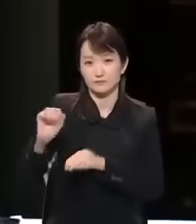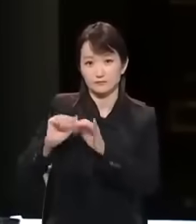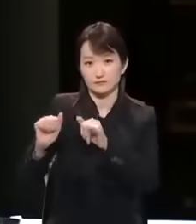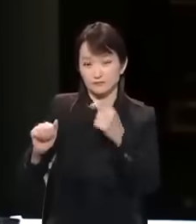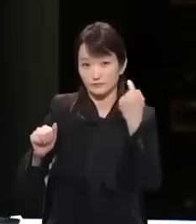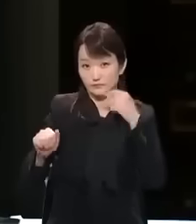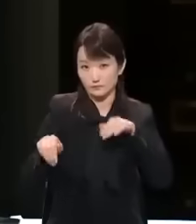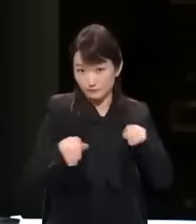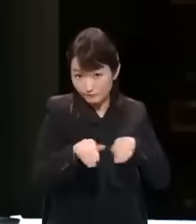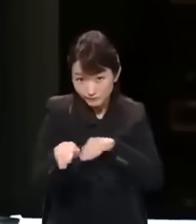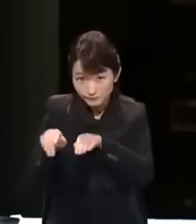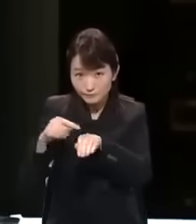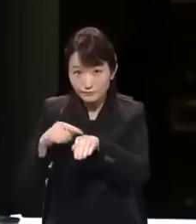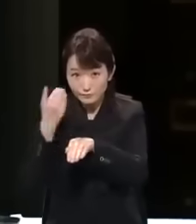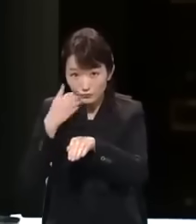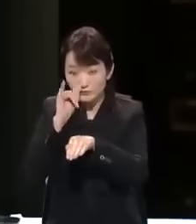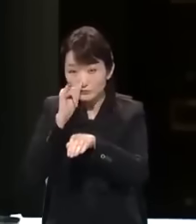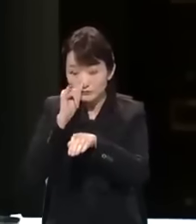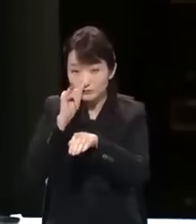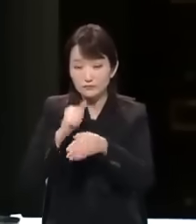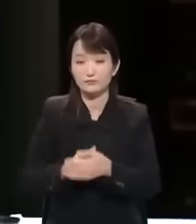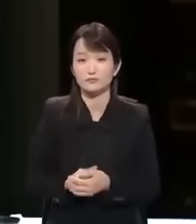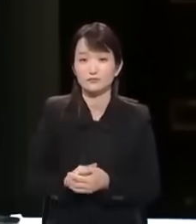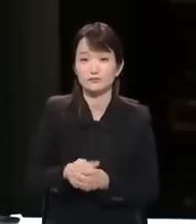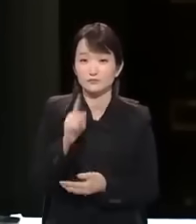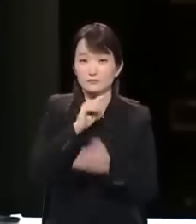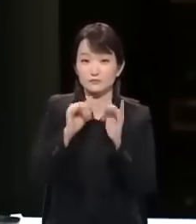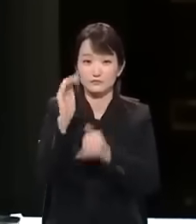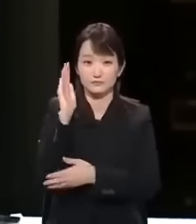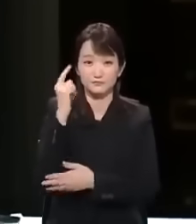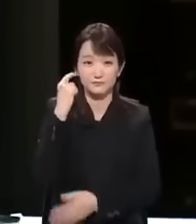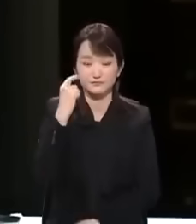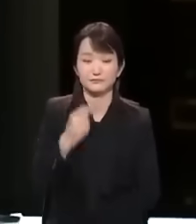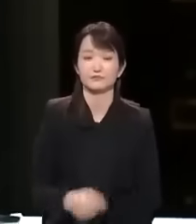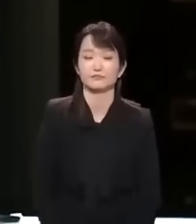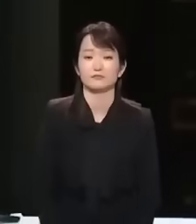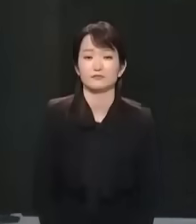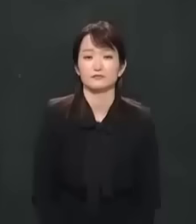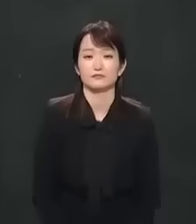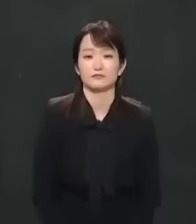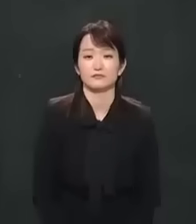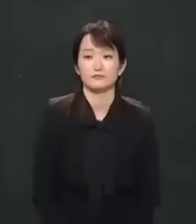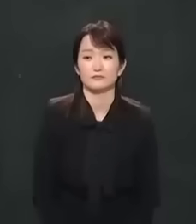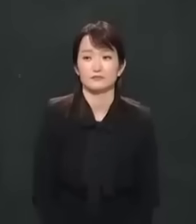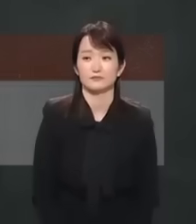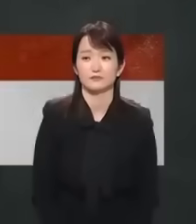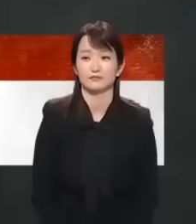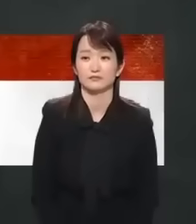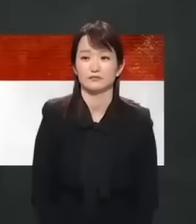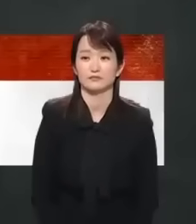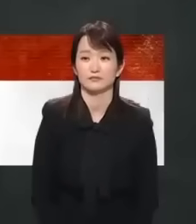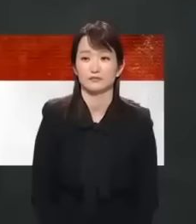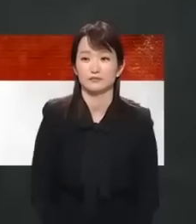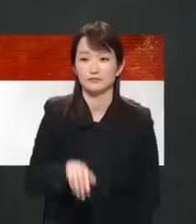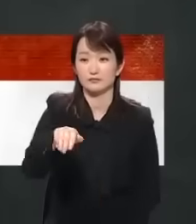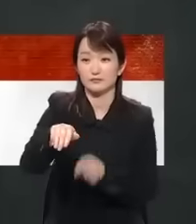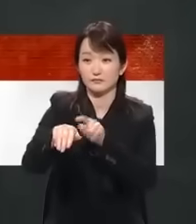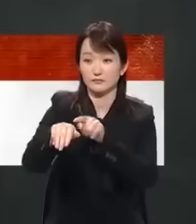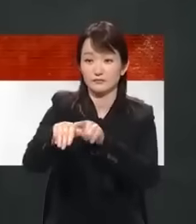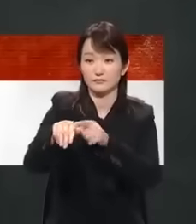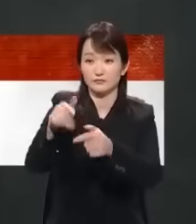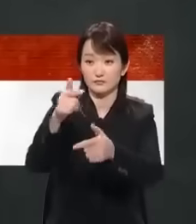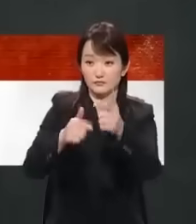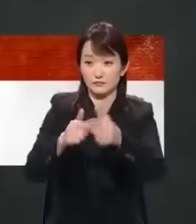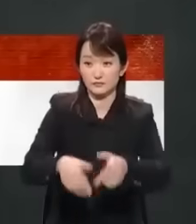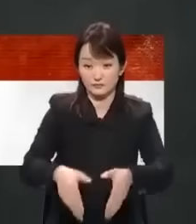뒤쫓아온 또 다른 누군가가 있었다는 건데요 제보자분 얘기 들어보시죠 차 그 차 한 대가 그